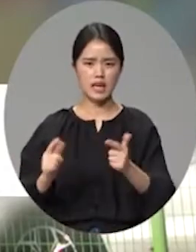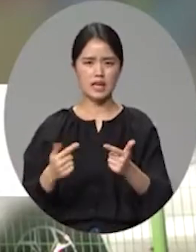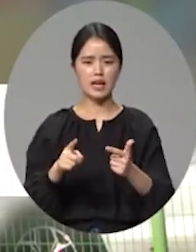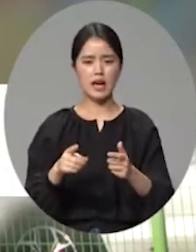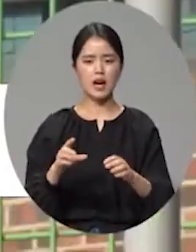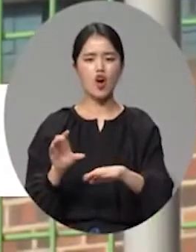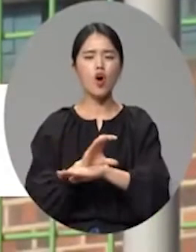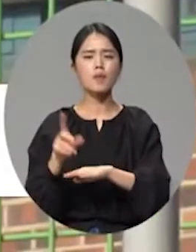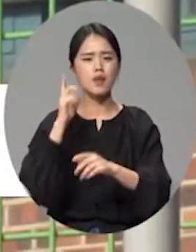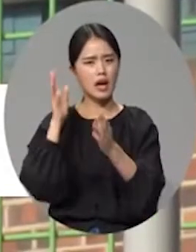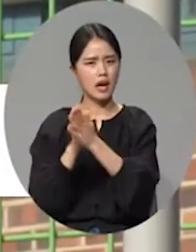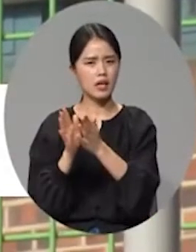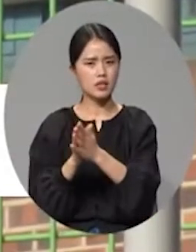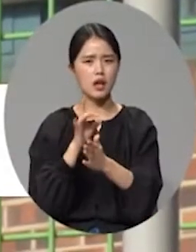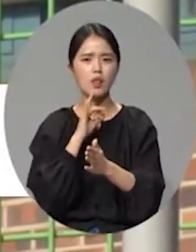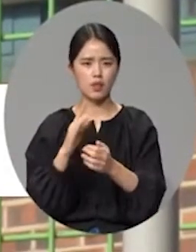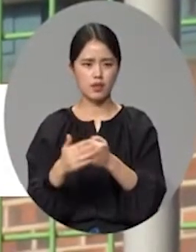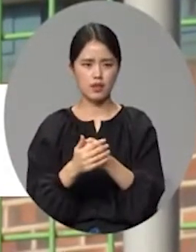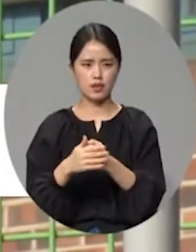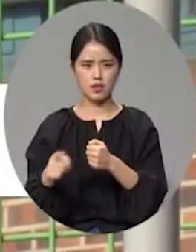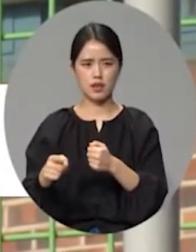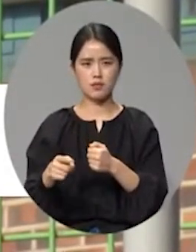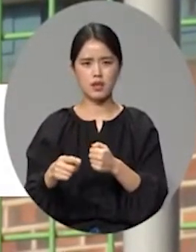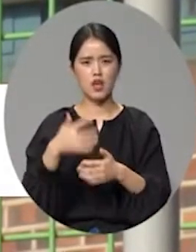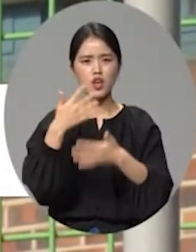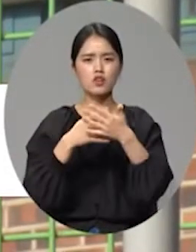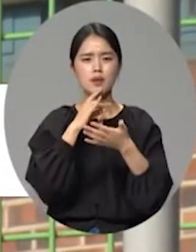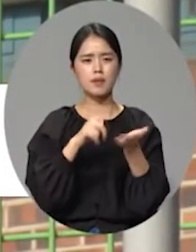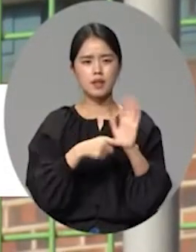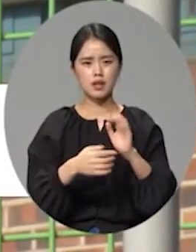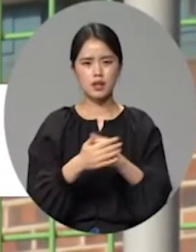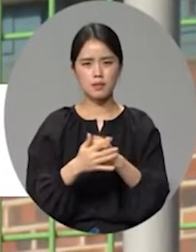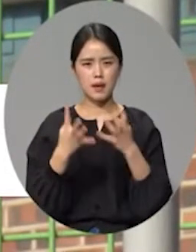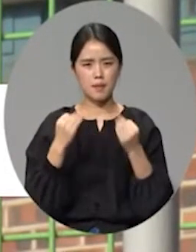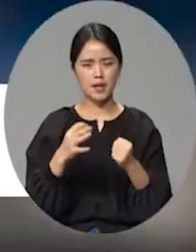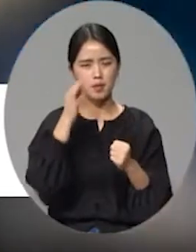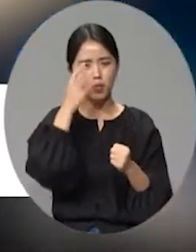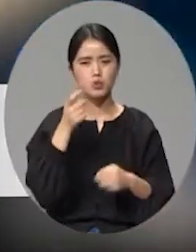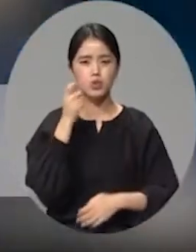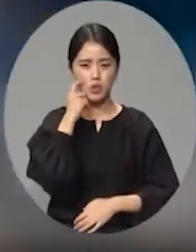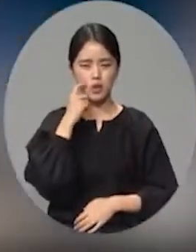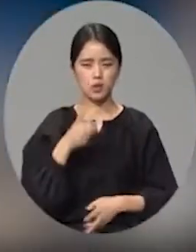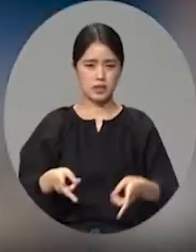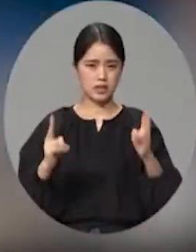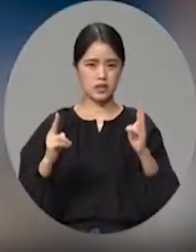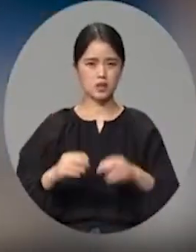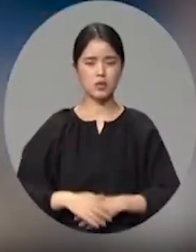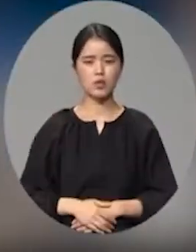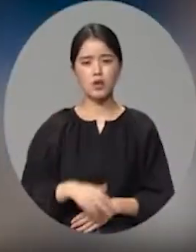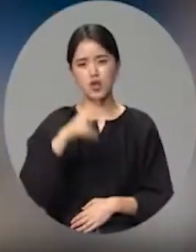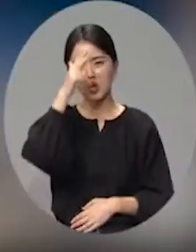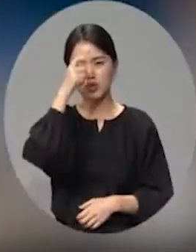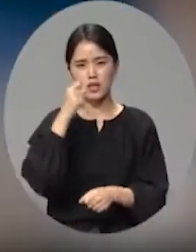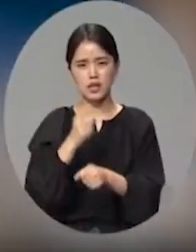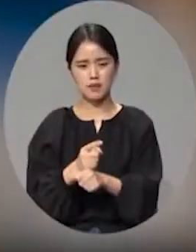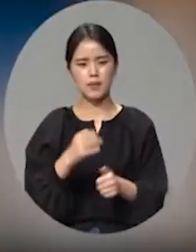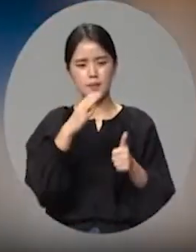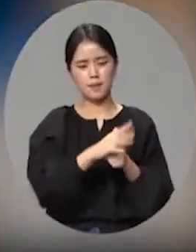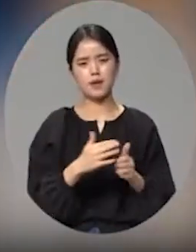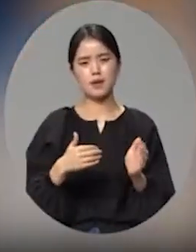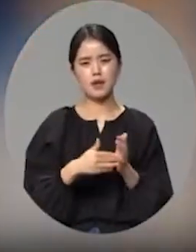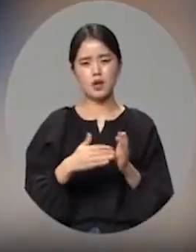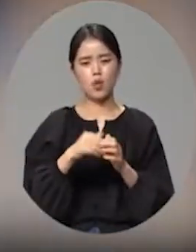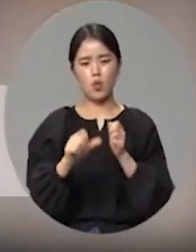된거예요 st 선출 해서 형상이나 가지고 빵이 뽀뽀 해야되요 팔아달라고 경찰은 이미 임용 과정을 거친